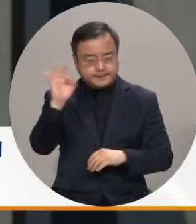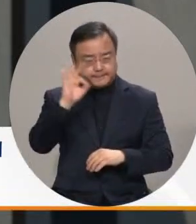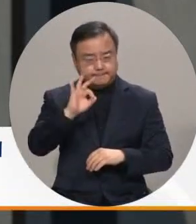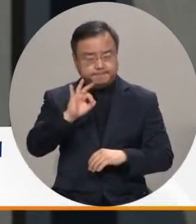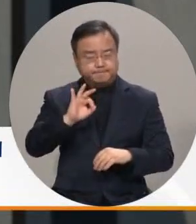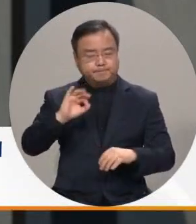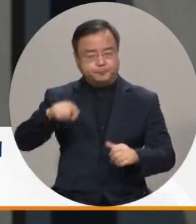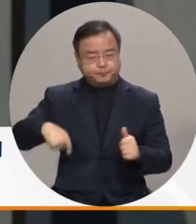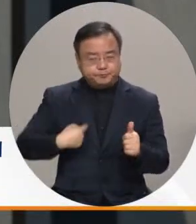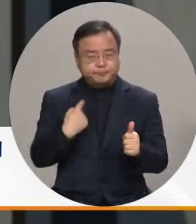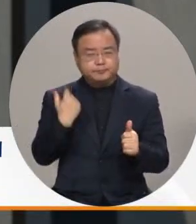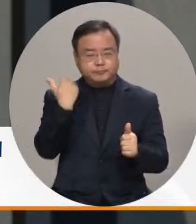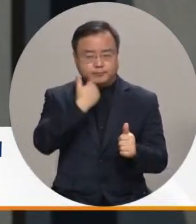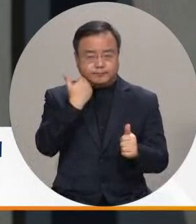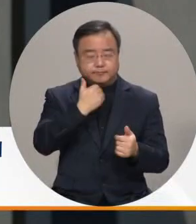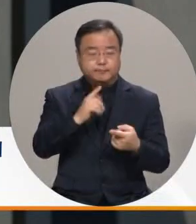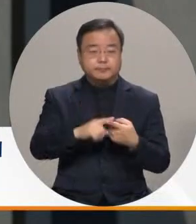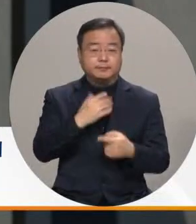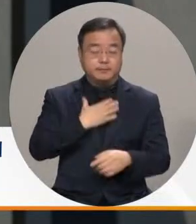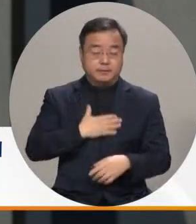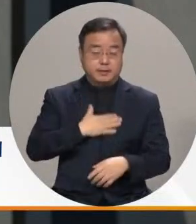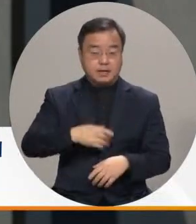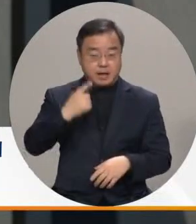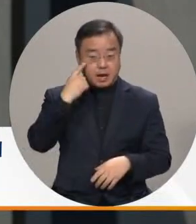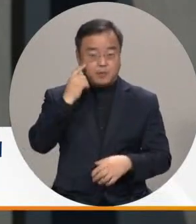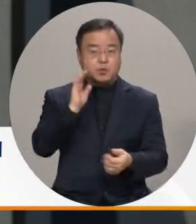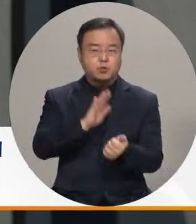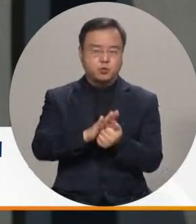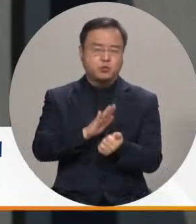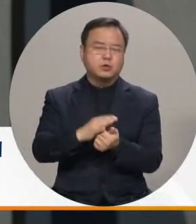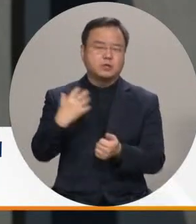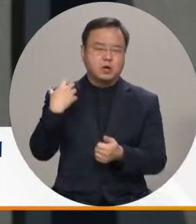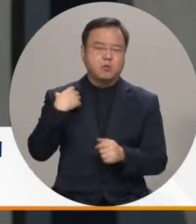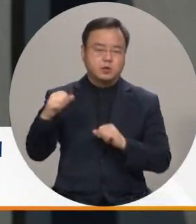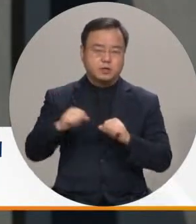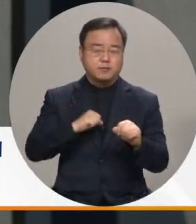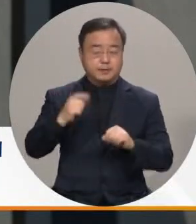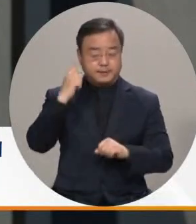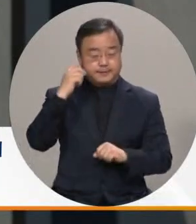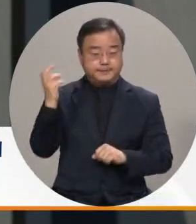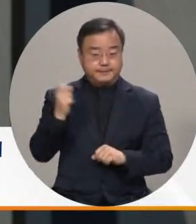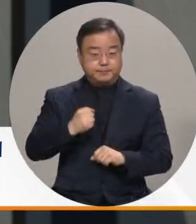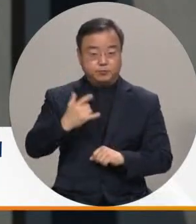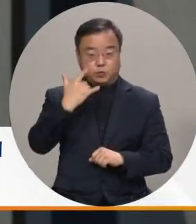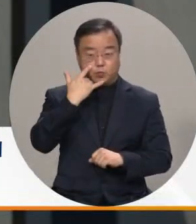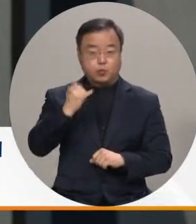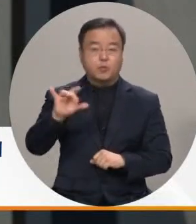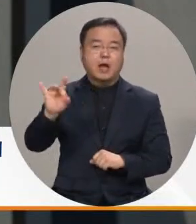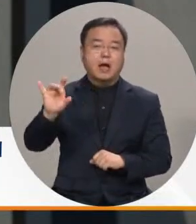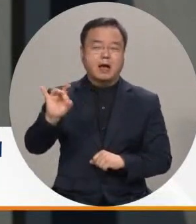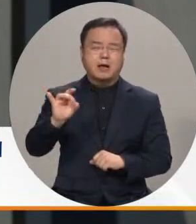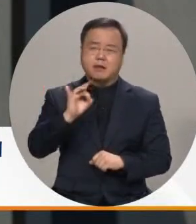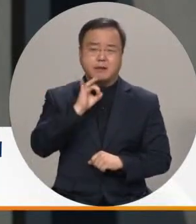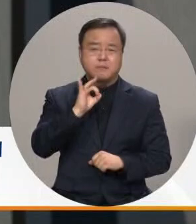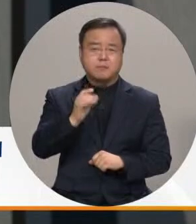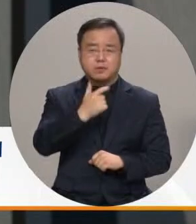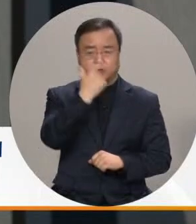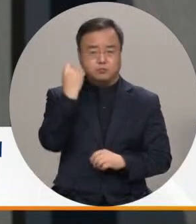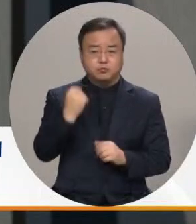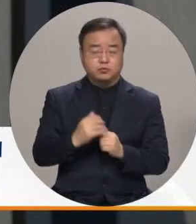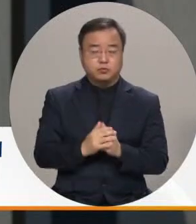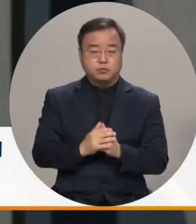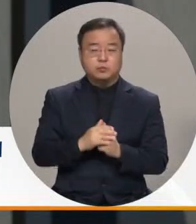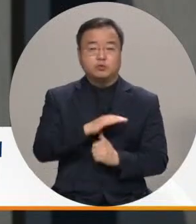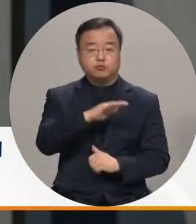사람인지 알아갈 수 있도록 돕는 역할을 한다고 봅니다 그러려면 부모 한 명으로는 부족합니다 그래서 우리